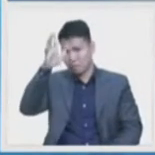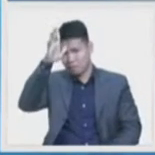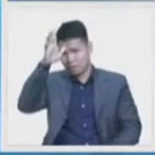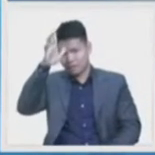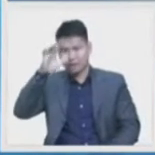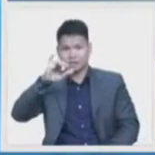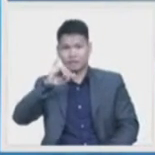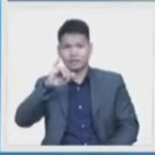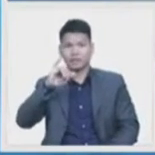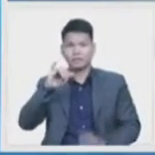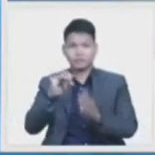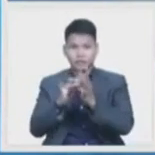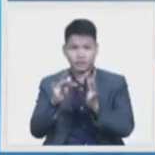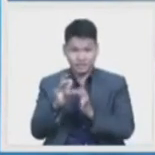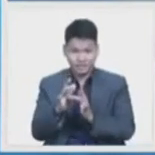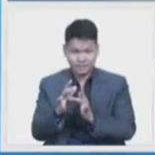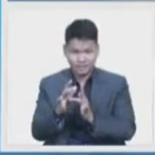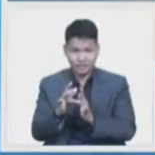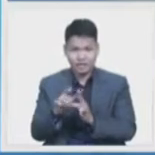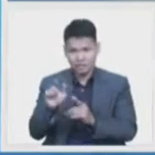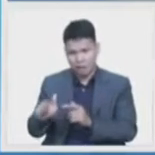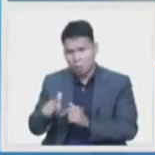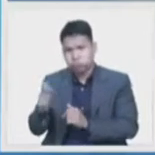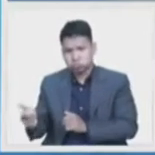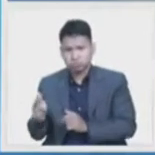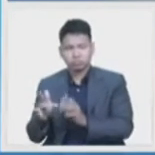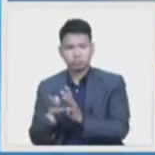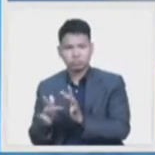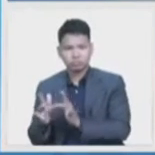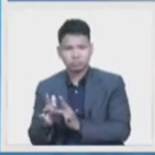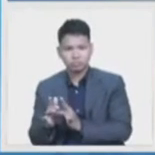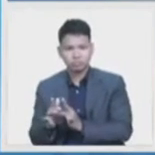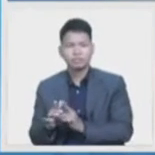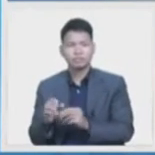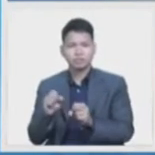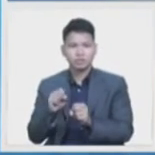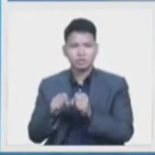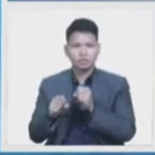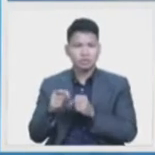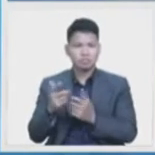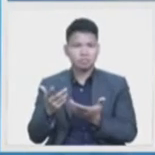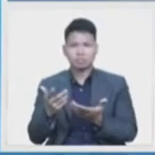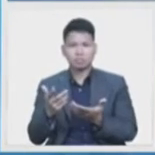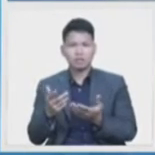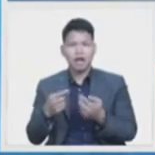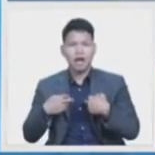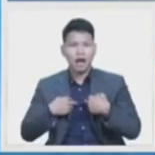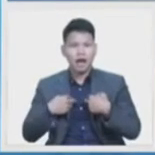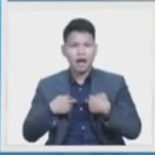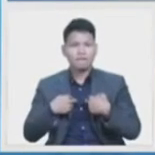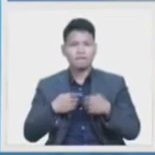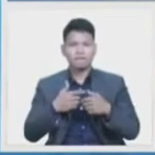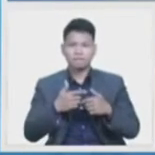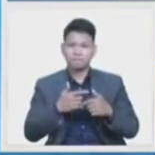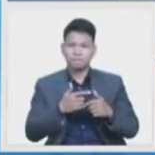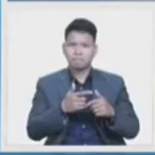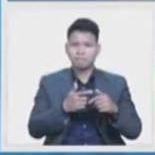amahan, mga kagalaan. In other words, si Kristo miabot diha sa kaliwat.